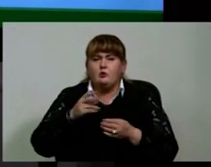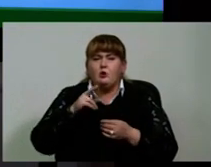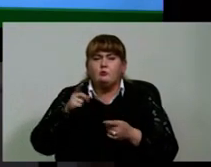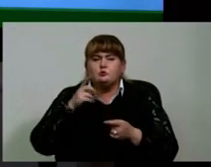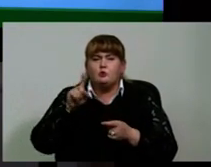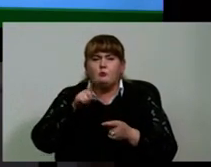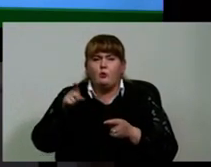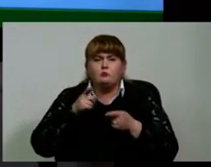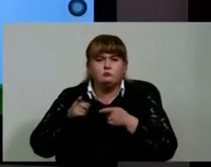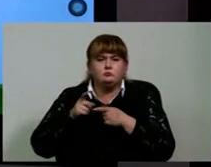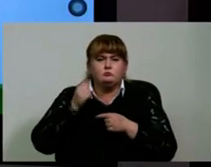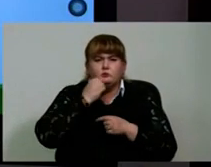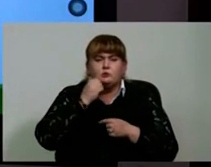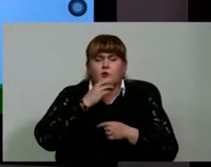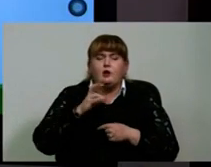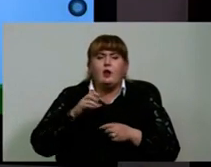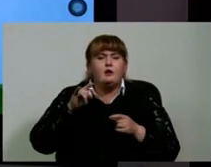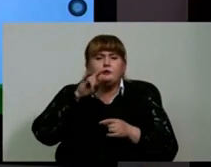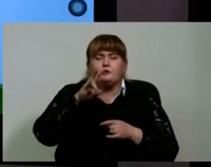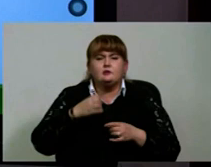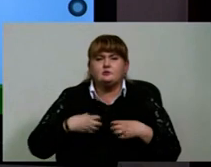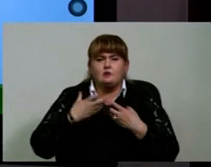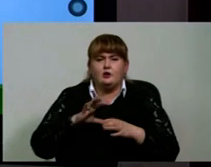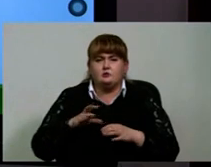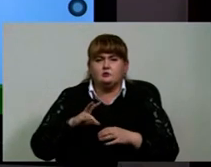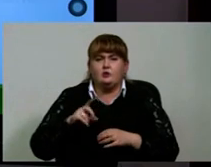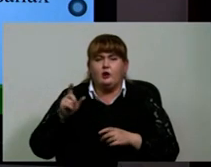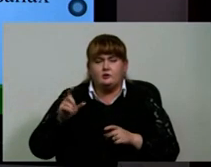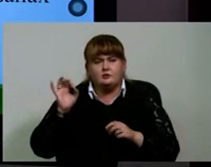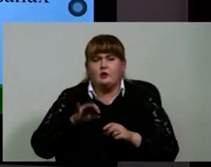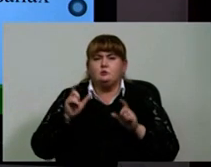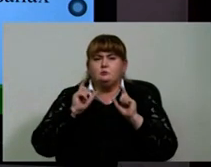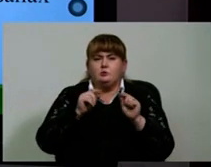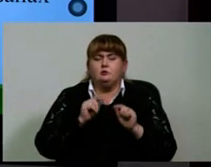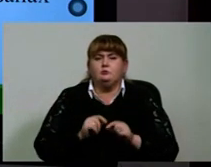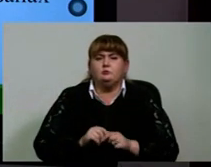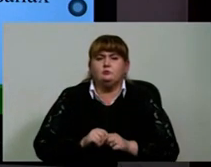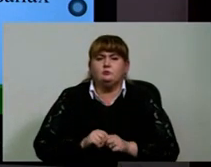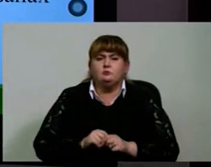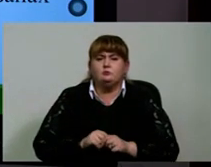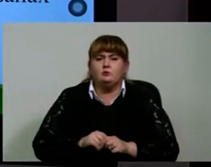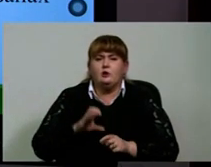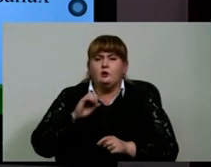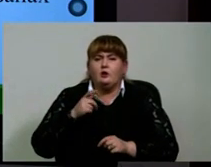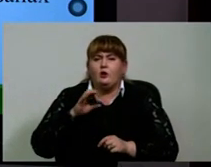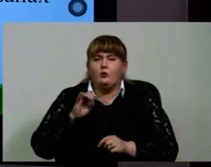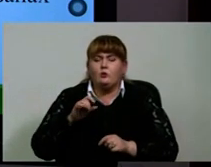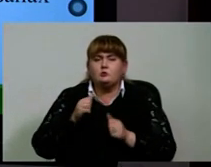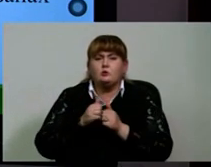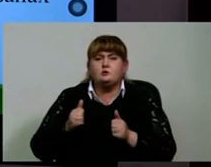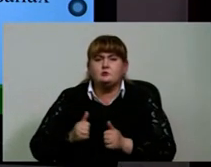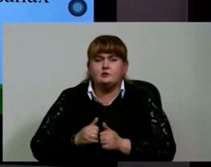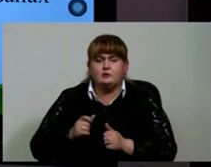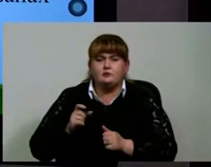бабоньку, написал, что летать не страшно, она вмиг полетит. Егор Лизунов, сосед